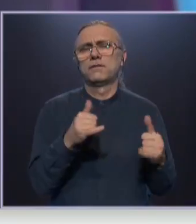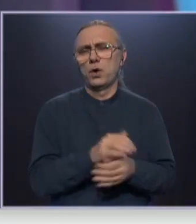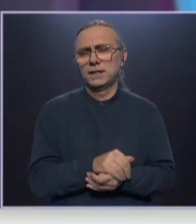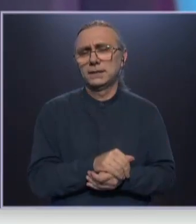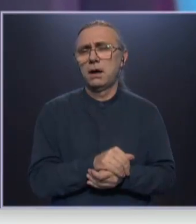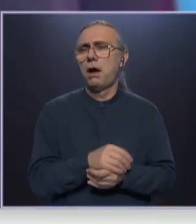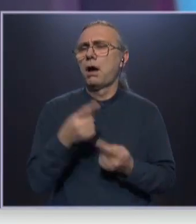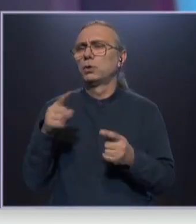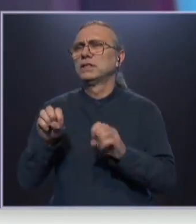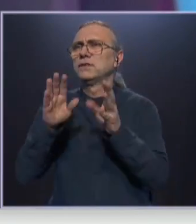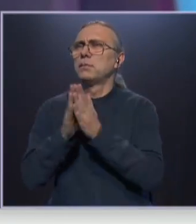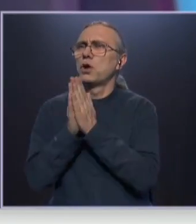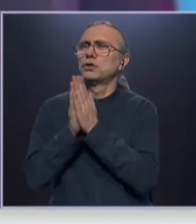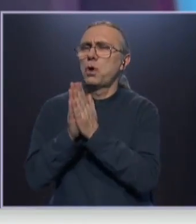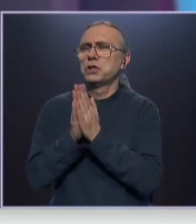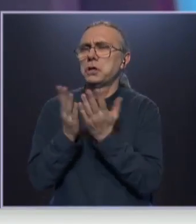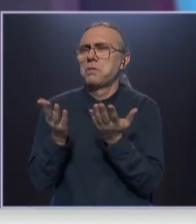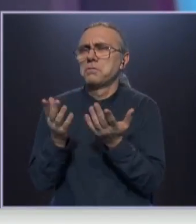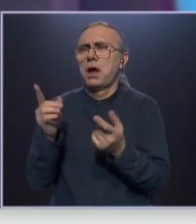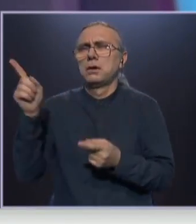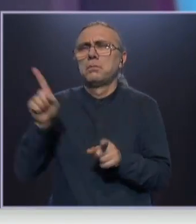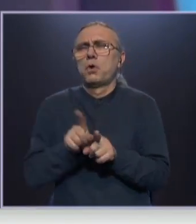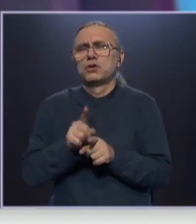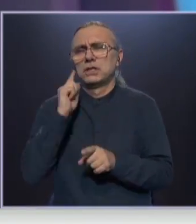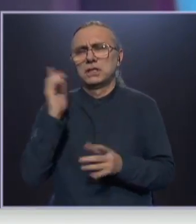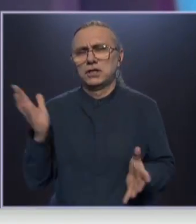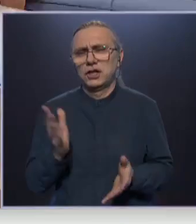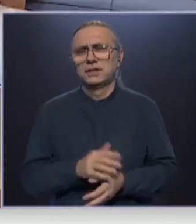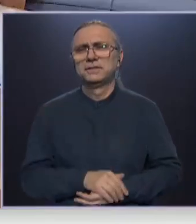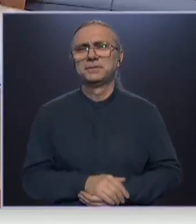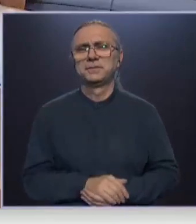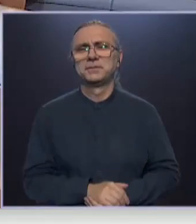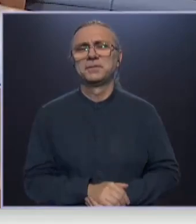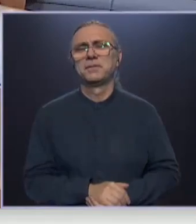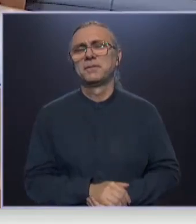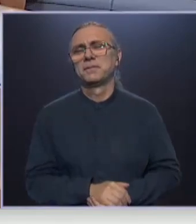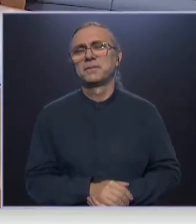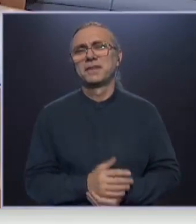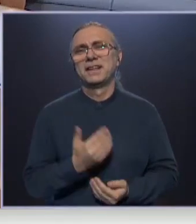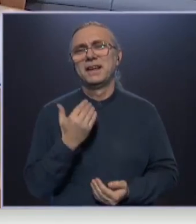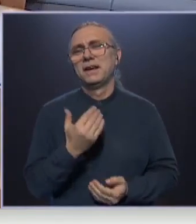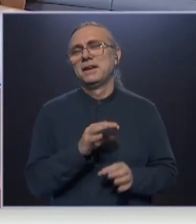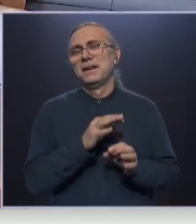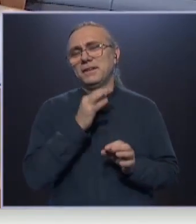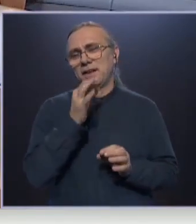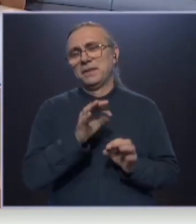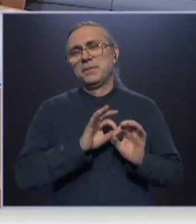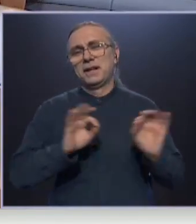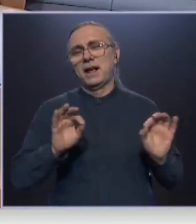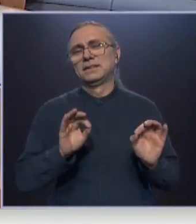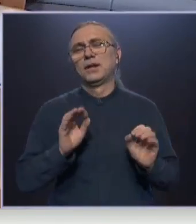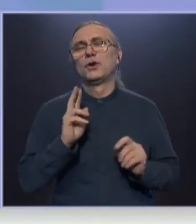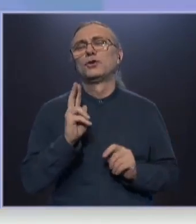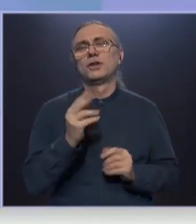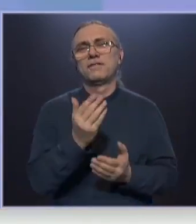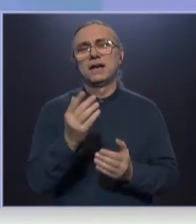слышат? Ну, что это такое вообще? Прекрасно, что хоть кто-то вас слышит. Назовем это так.